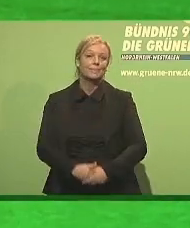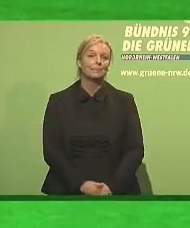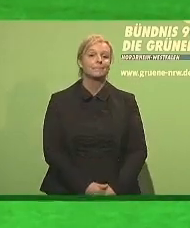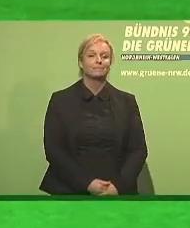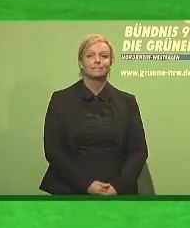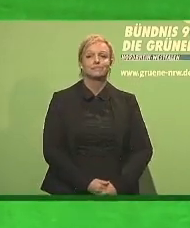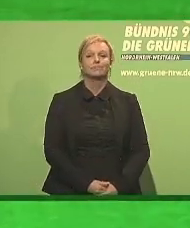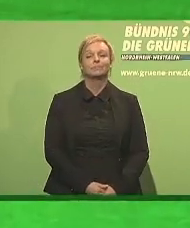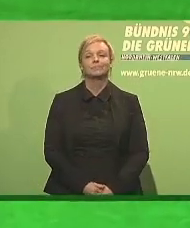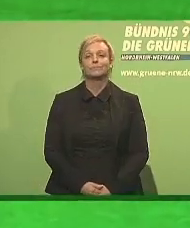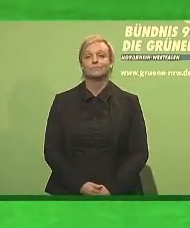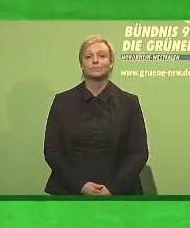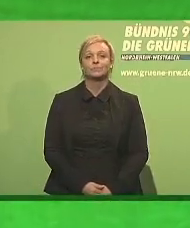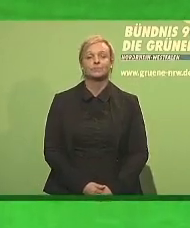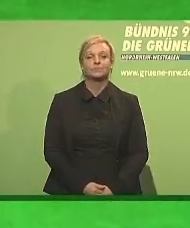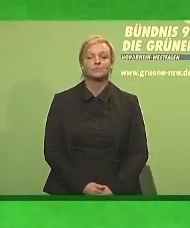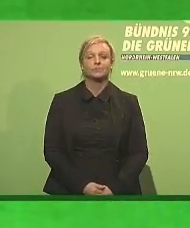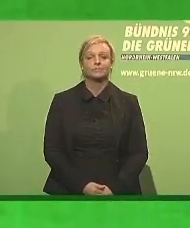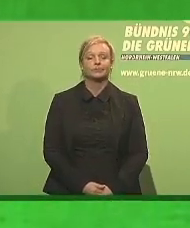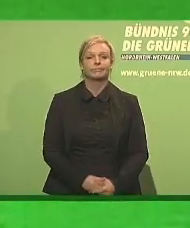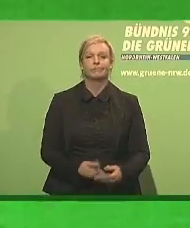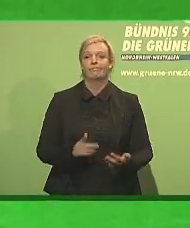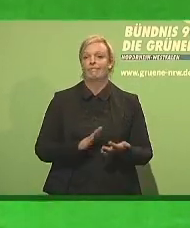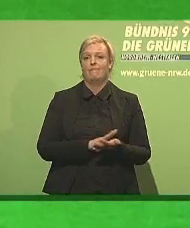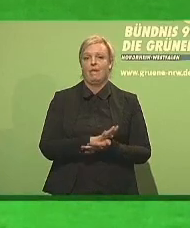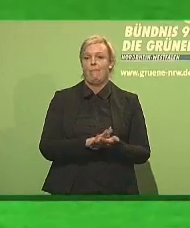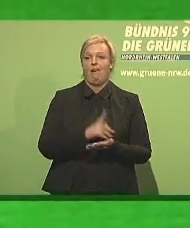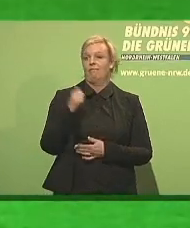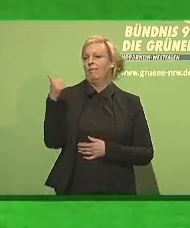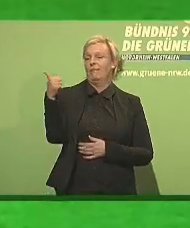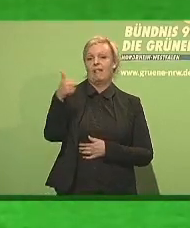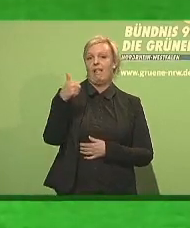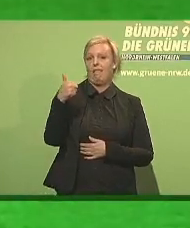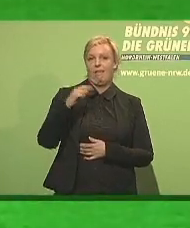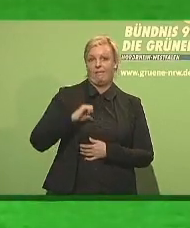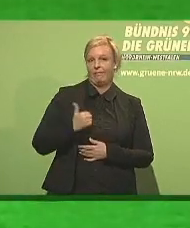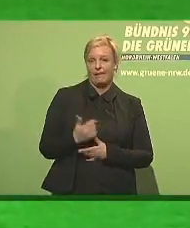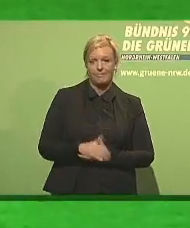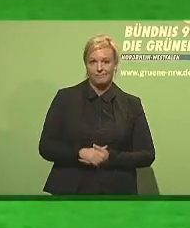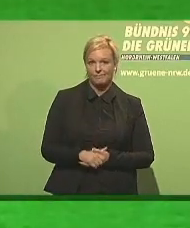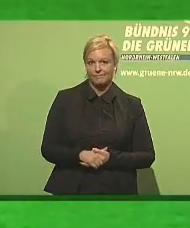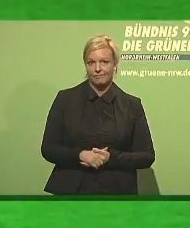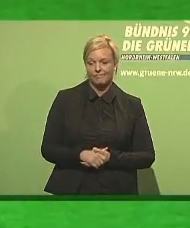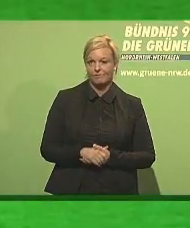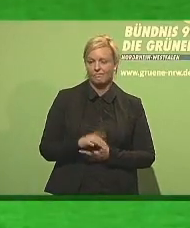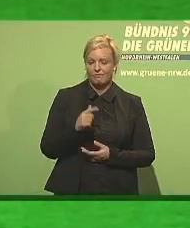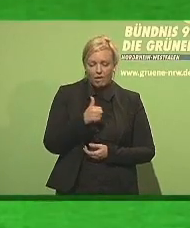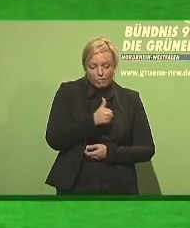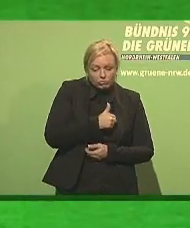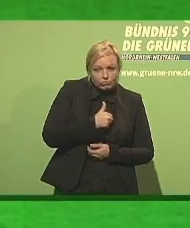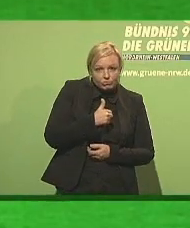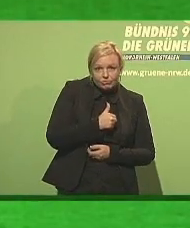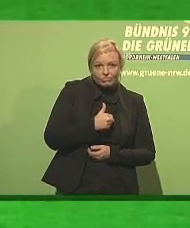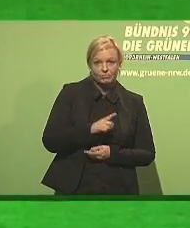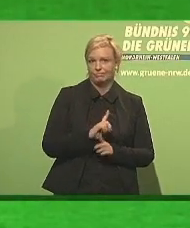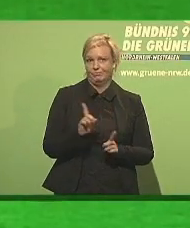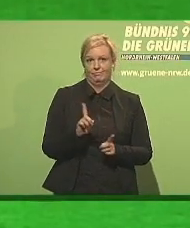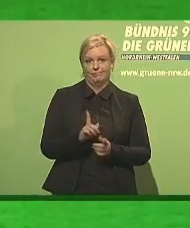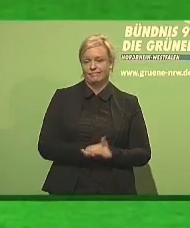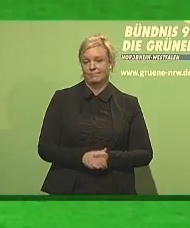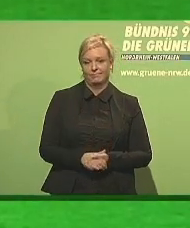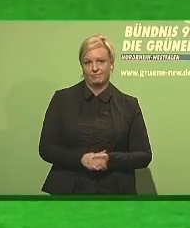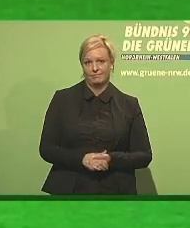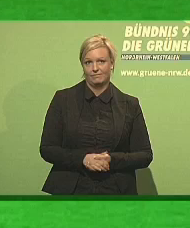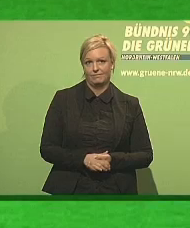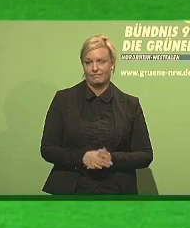danke. Niemand lebt allein. Niemand lebt für sich, schon gar nicht